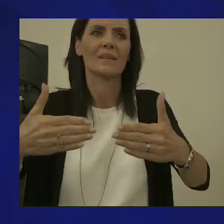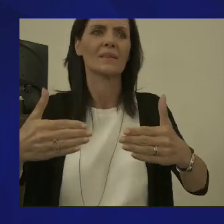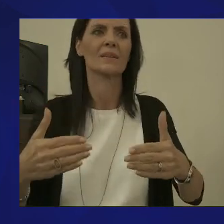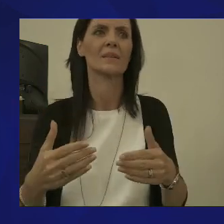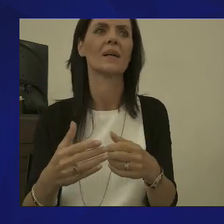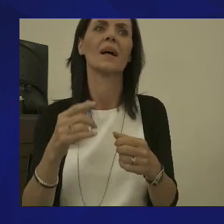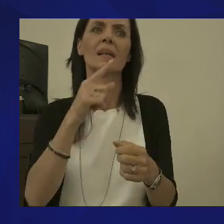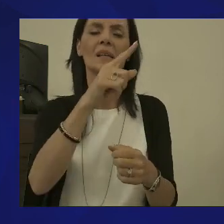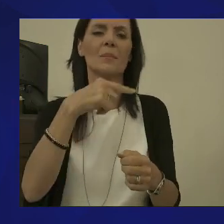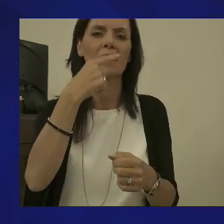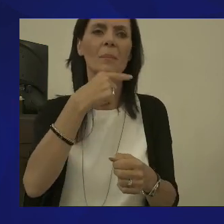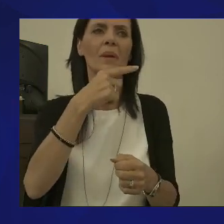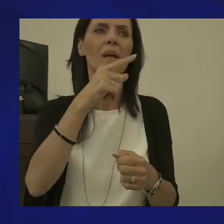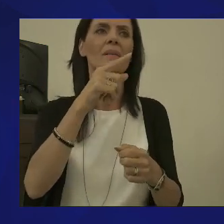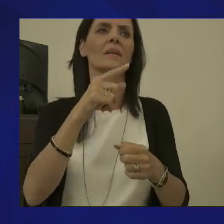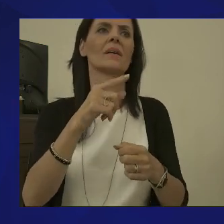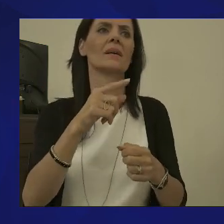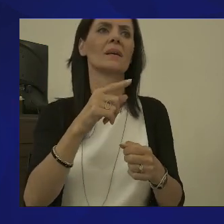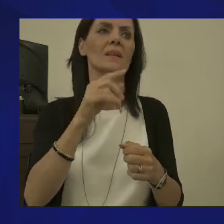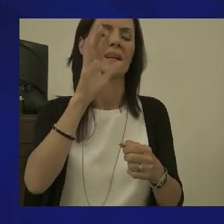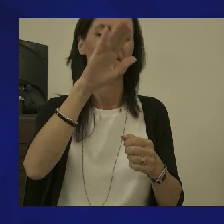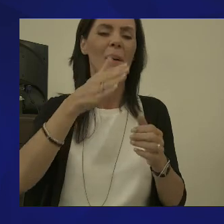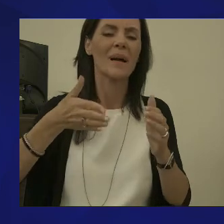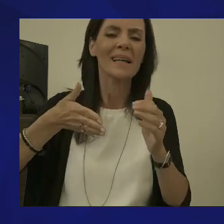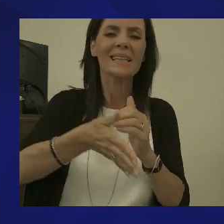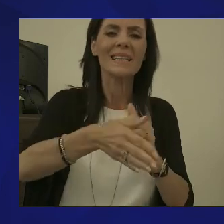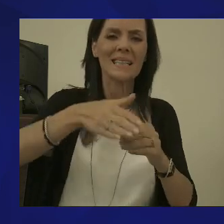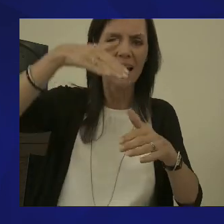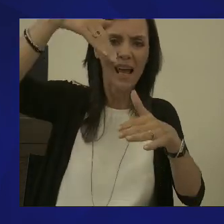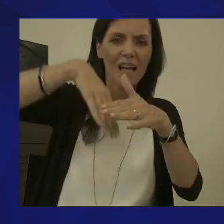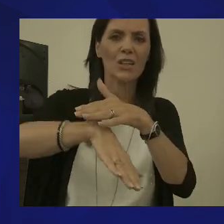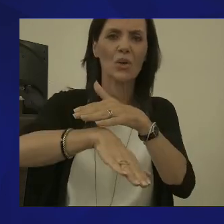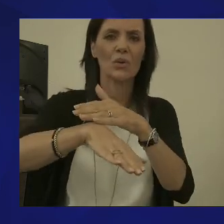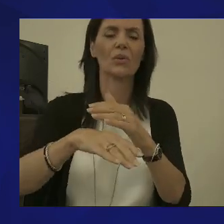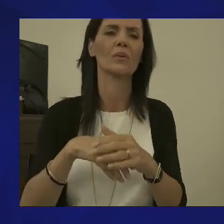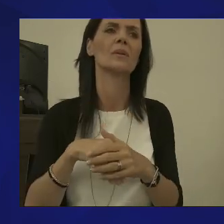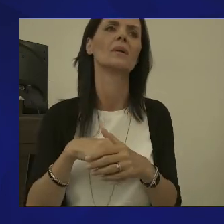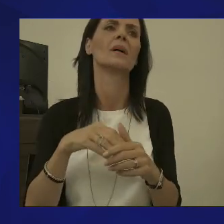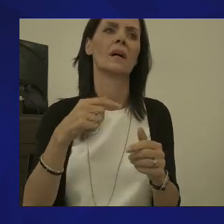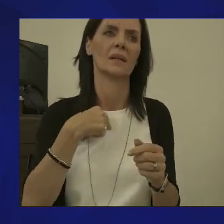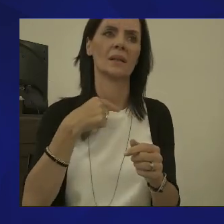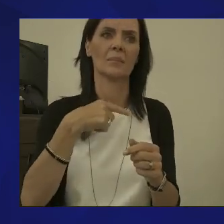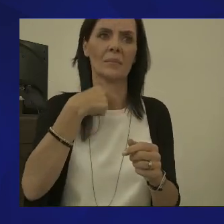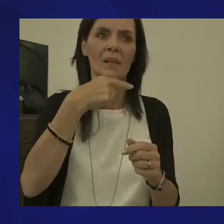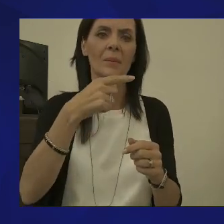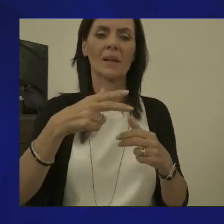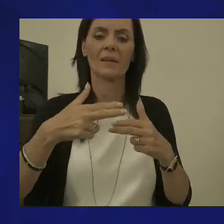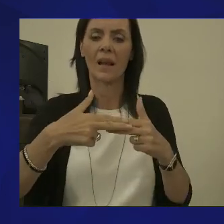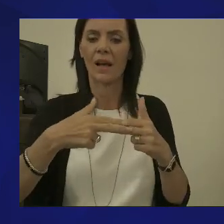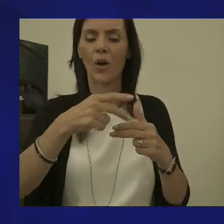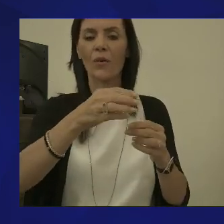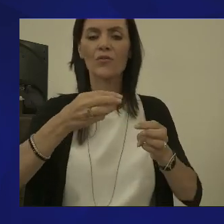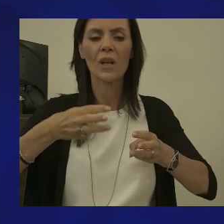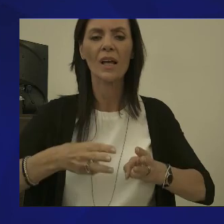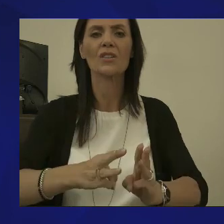על החזיתות, אני מדברת על המגע גם של הכניסה לחניון עם המדרכה והקרבה. אני מדברת על הקרבה